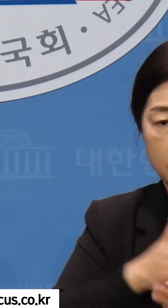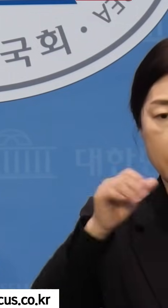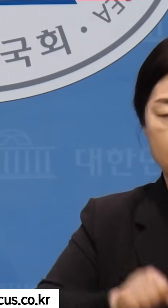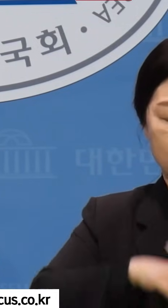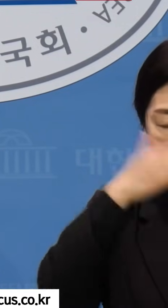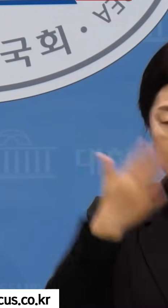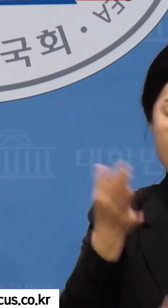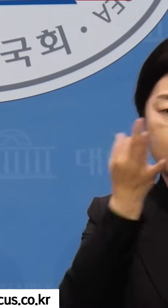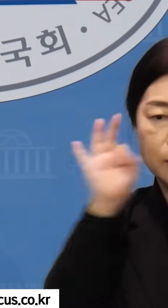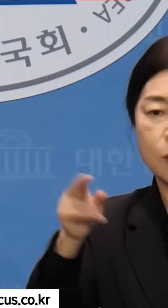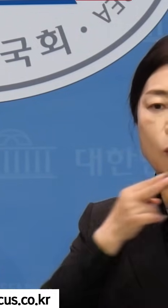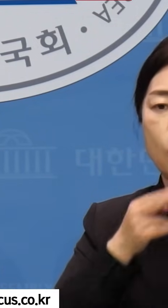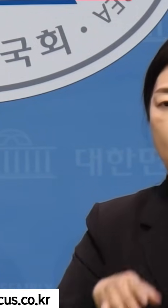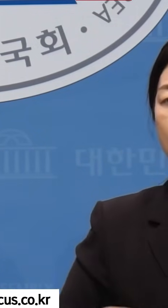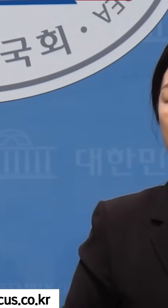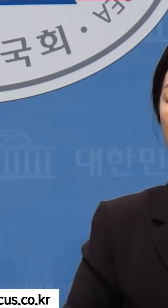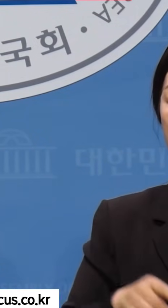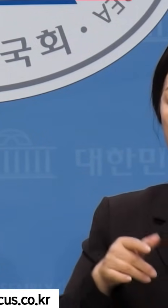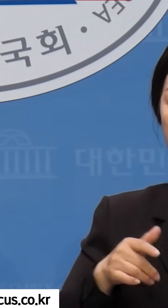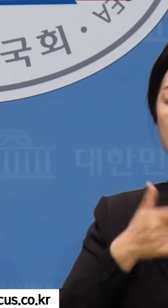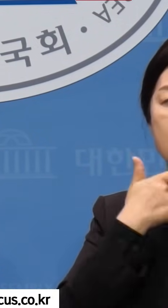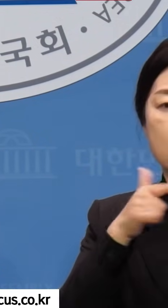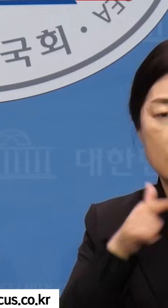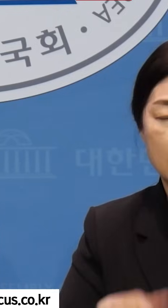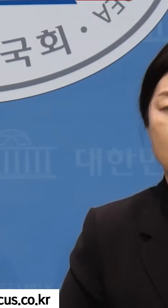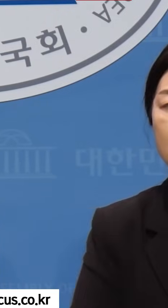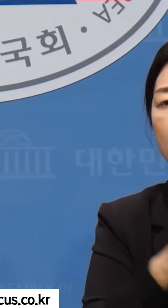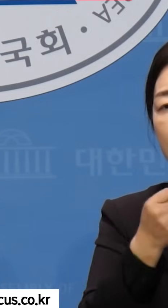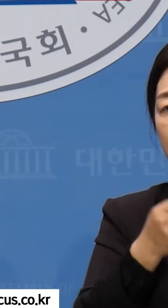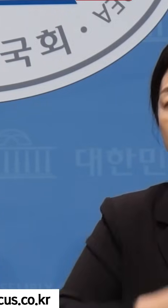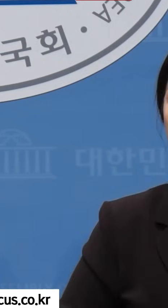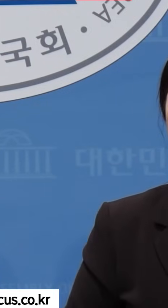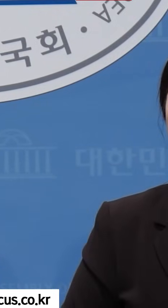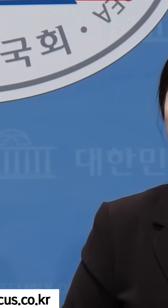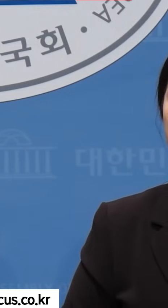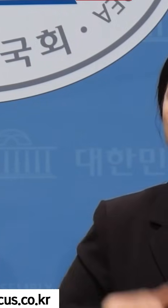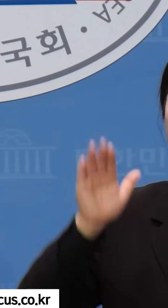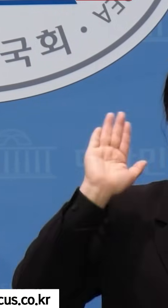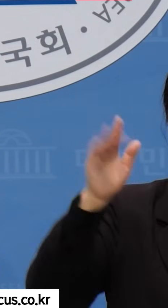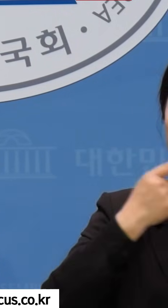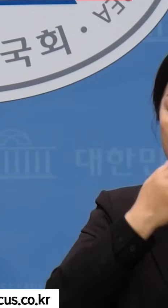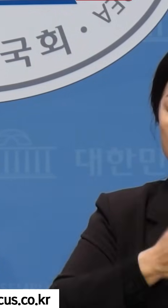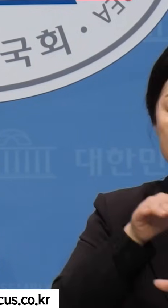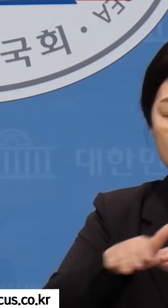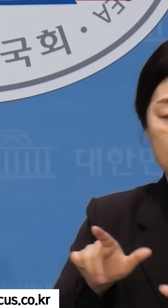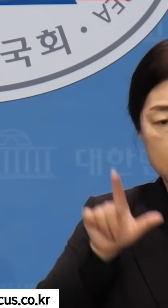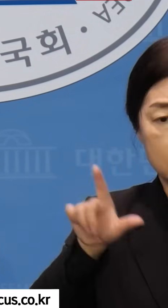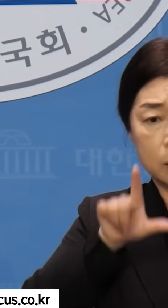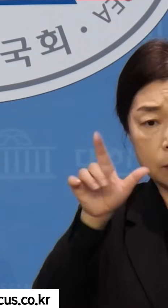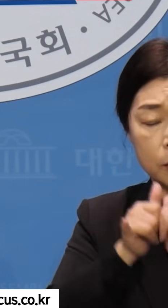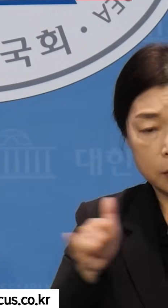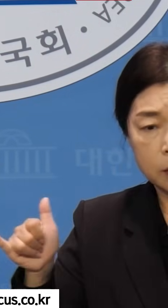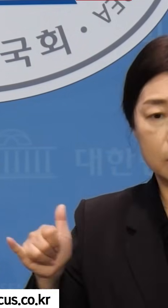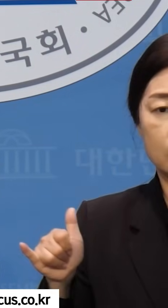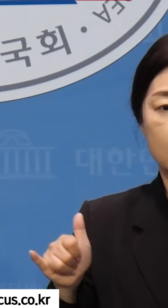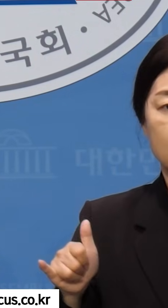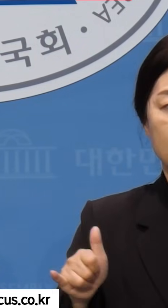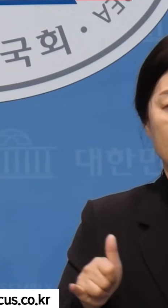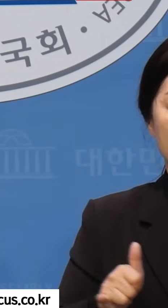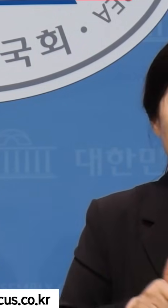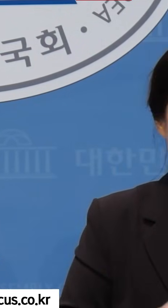부정하고 부인하는 것이며 향후 민주시민들이 검찰의 독단적이고 편파적인 행태